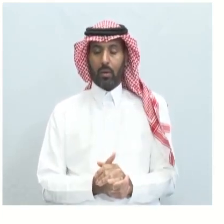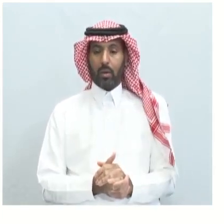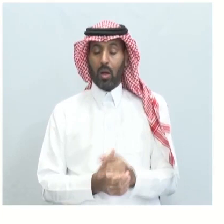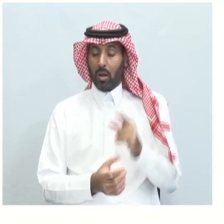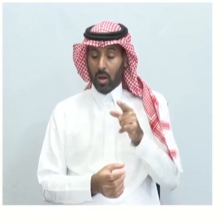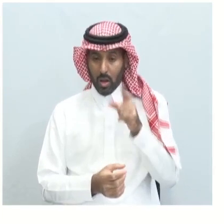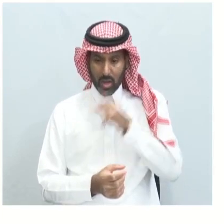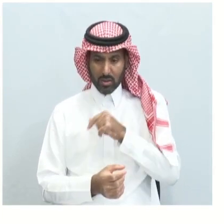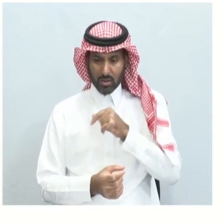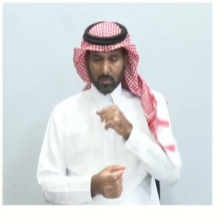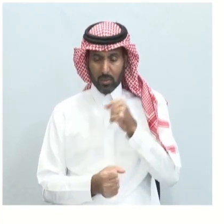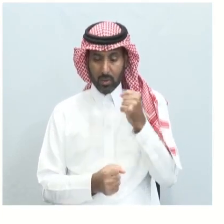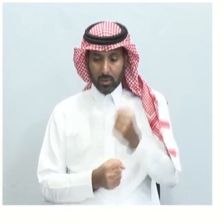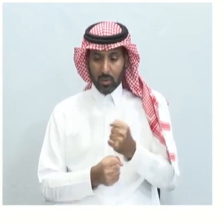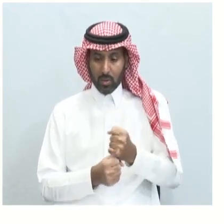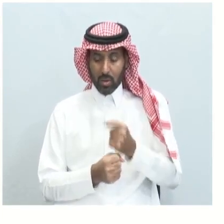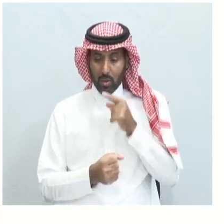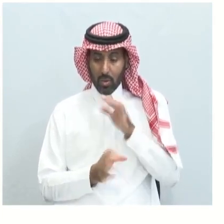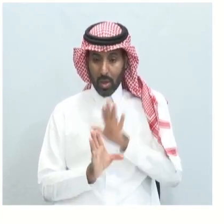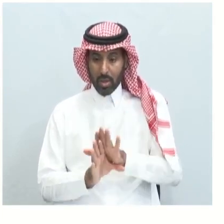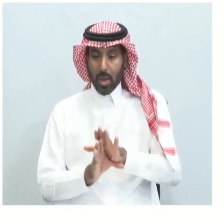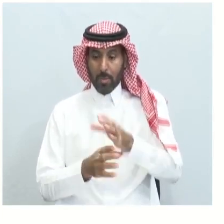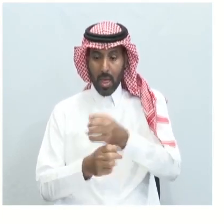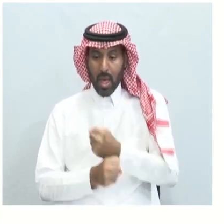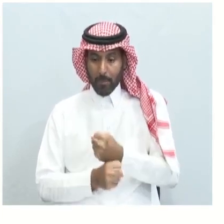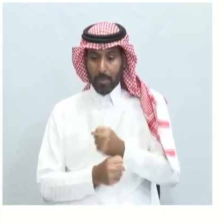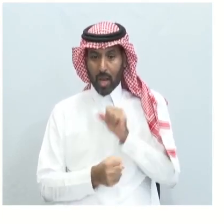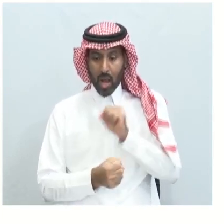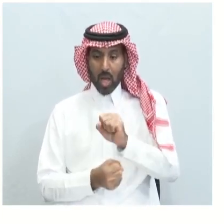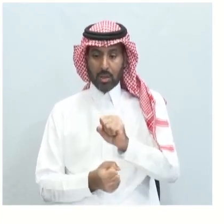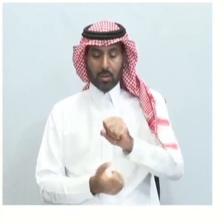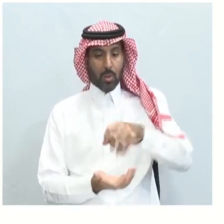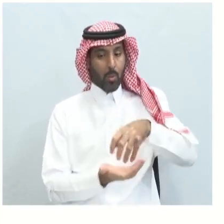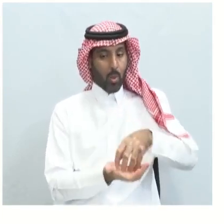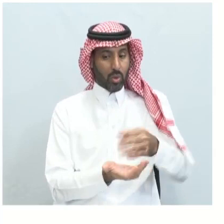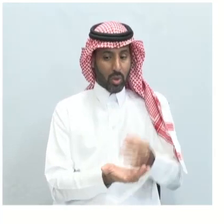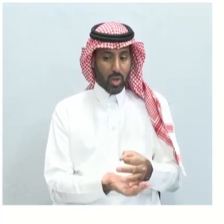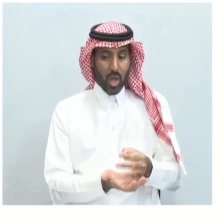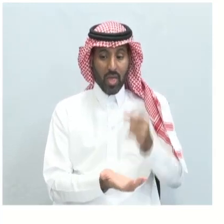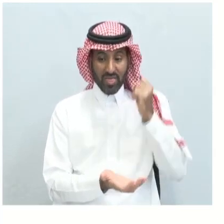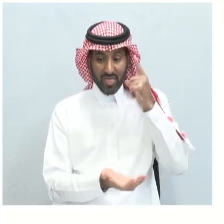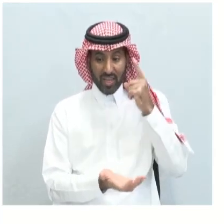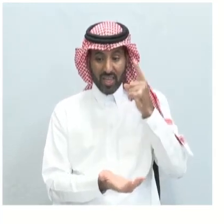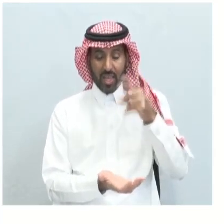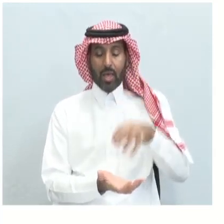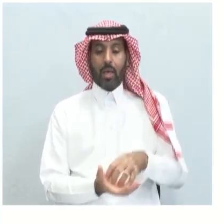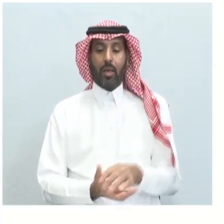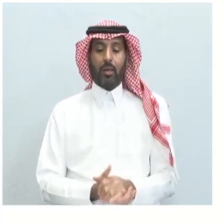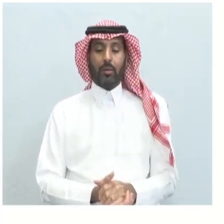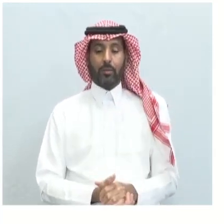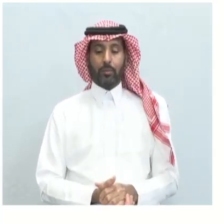الممارسات لدعم الامن الخاص بالمدن الذكيه من هذه الممارسات او تدابير الامن